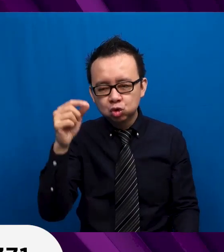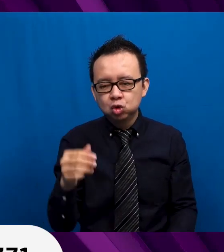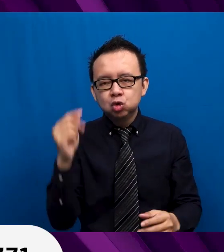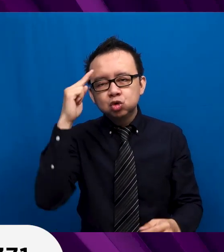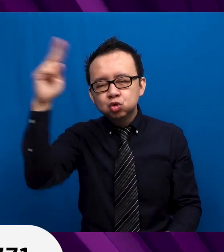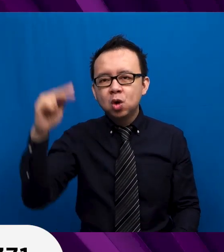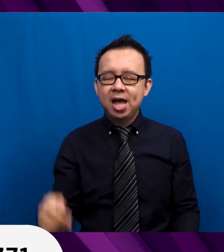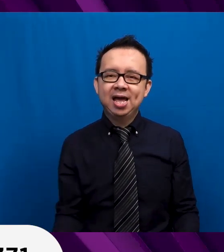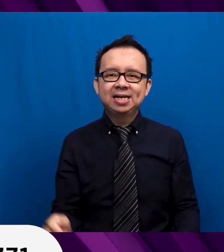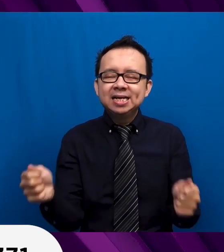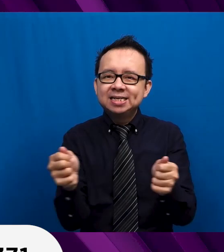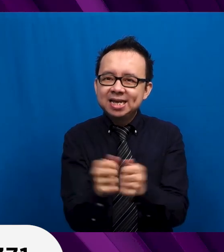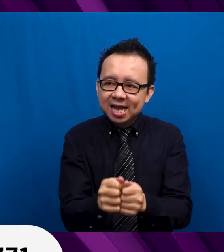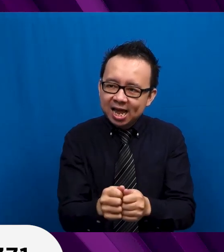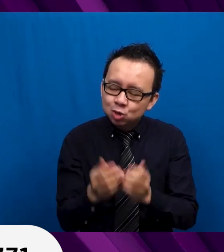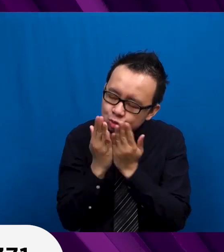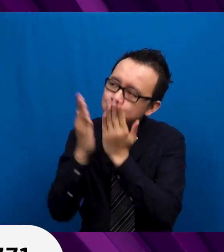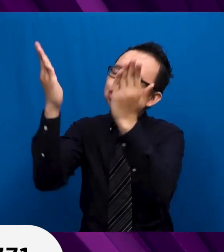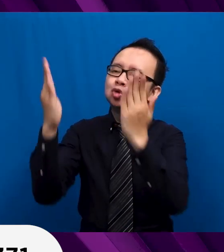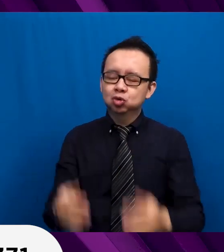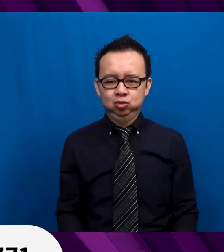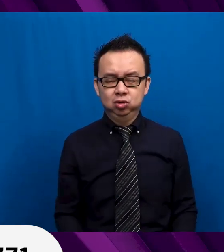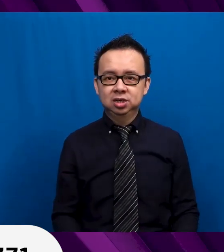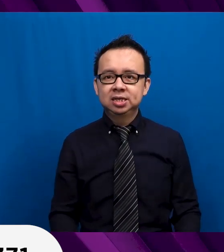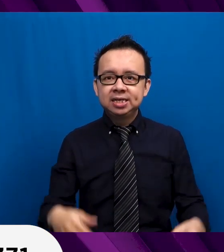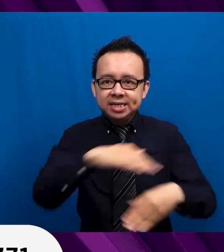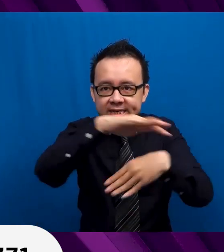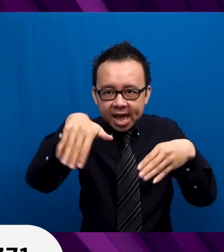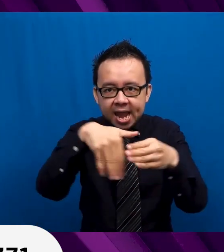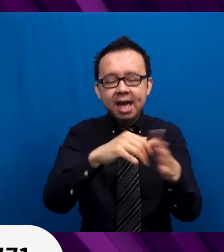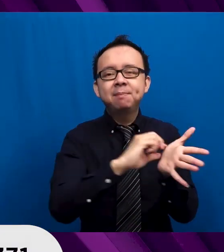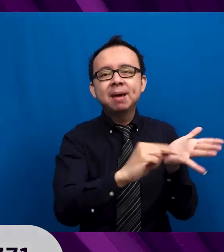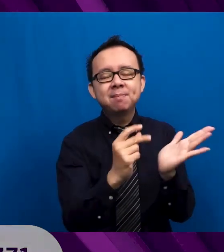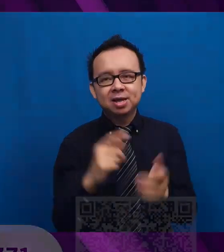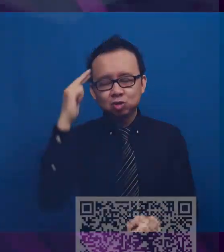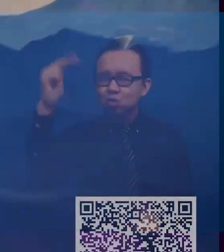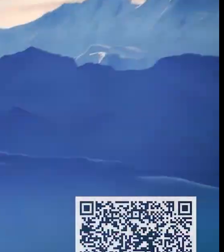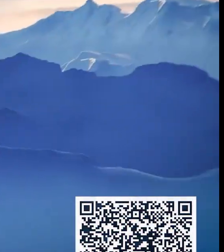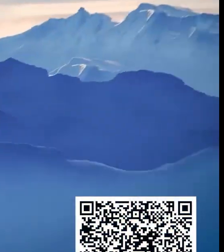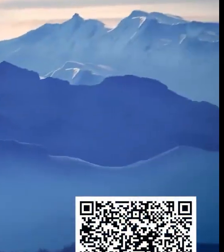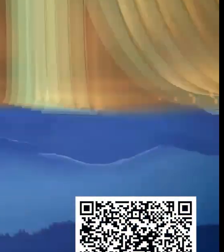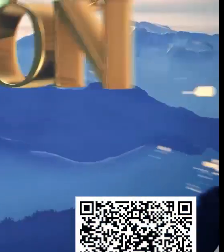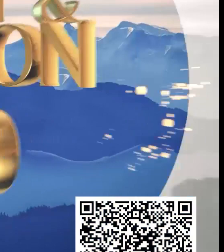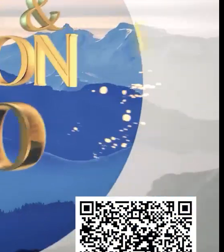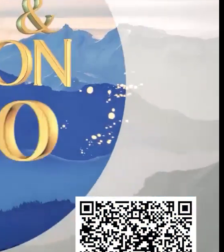sungguh-sungguh mengasihi Tuhan. Kami berikan persembahan ini di dalam nama Tuhan Yesus. Amin.